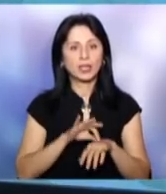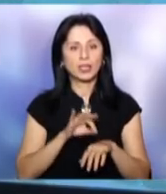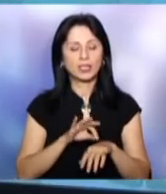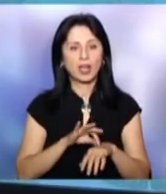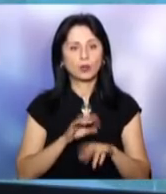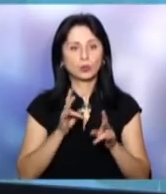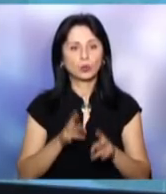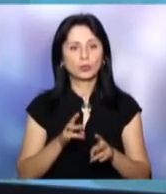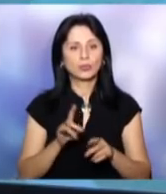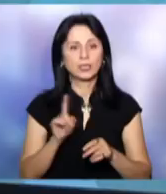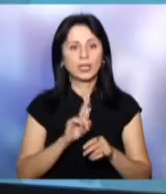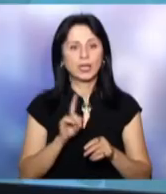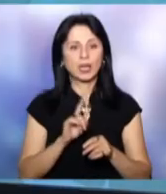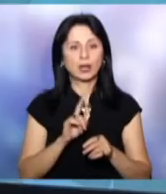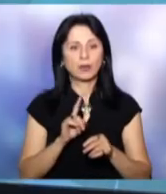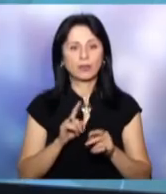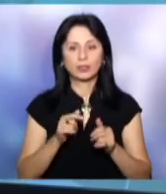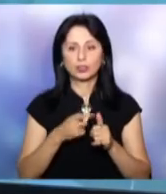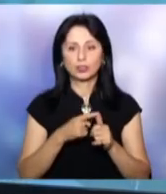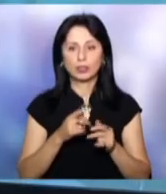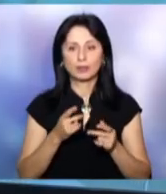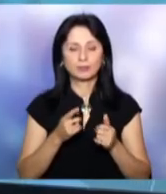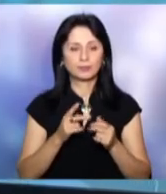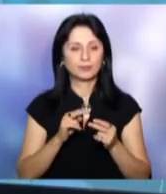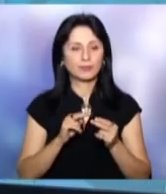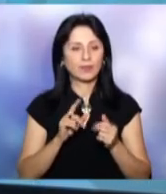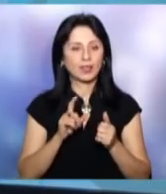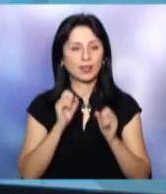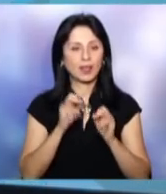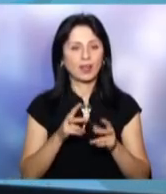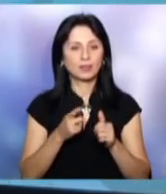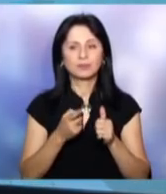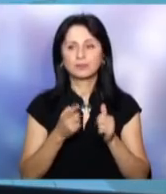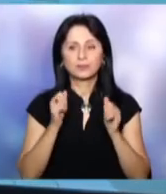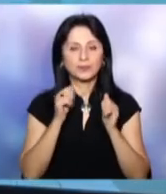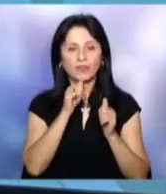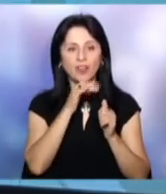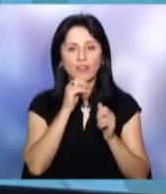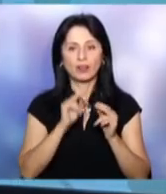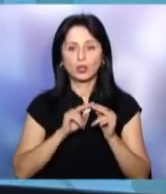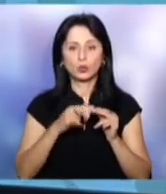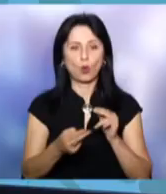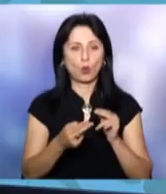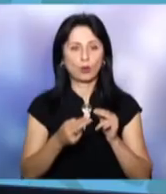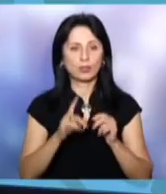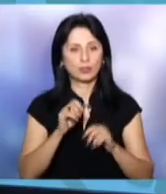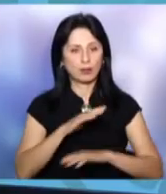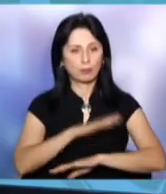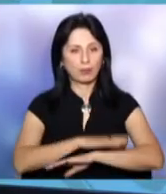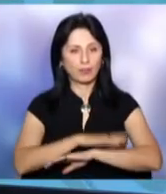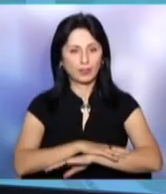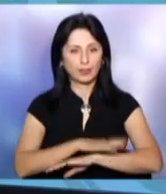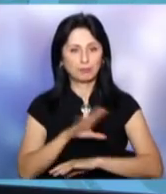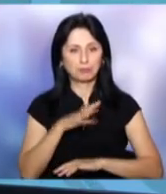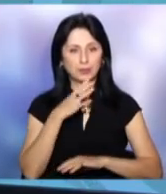დიაგნოზი არის გარკვეული საზღაური და ერთგვარი საფასური იმ ქცევისათვის,